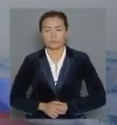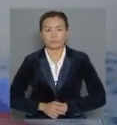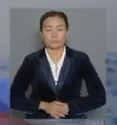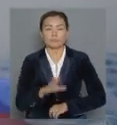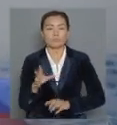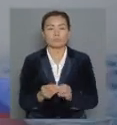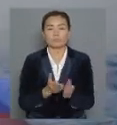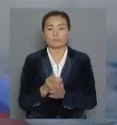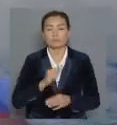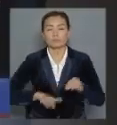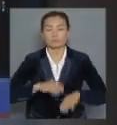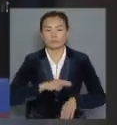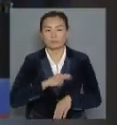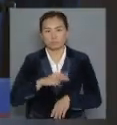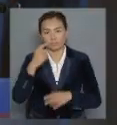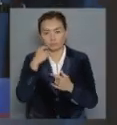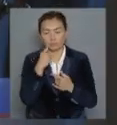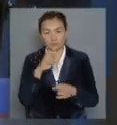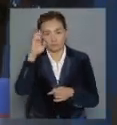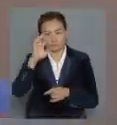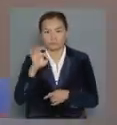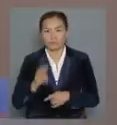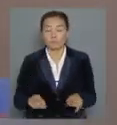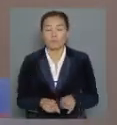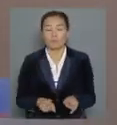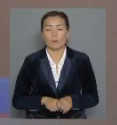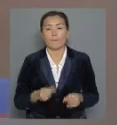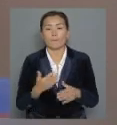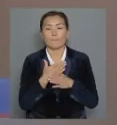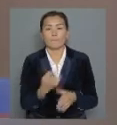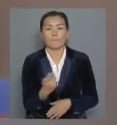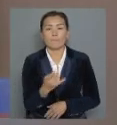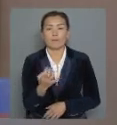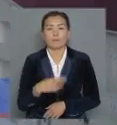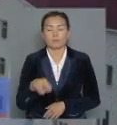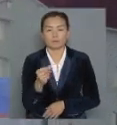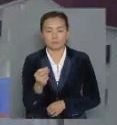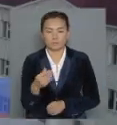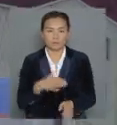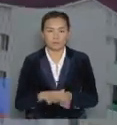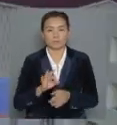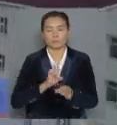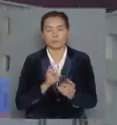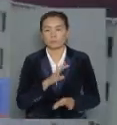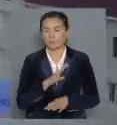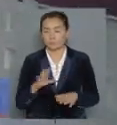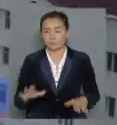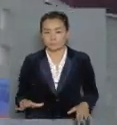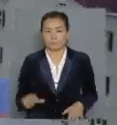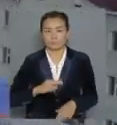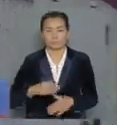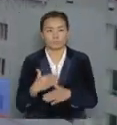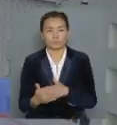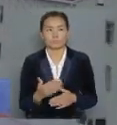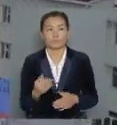Олардың қызмет саласы ескерілмейді. Үкімет тарапынан бөлінген 1 миллиард қаржы толық игерілмегенше